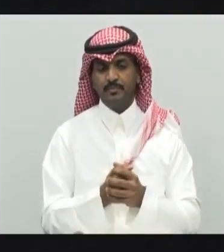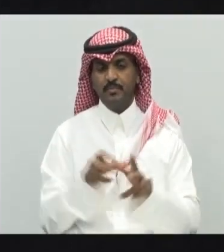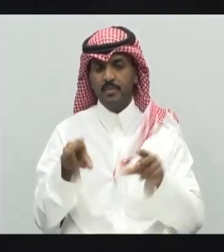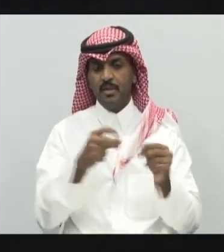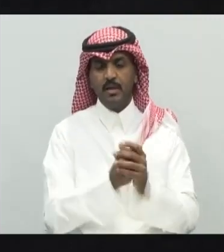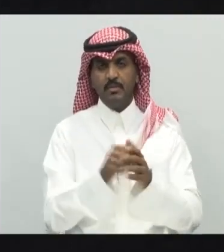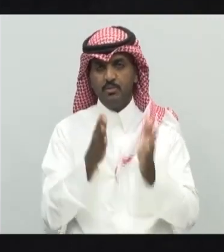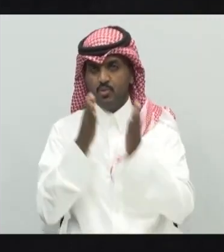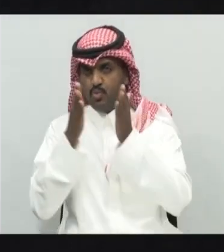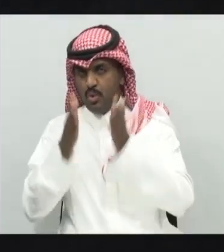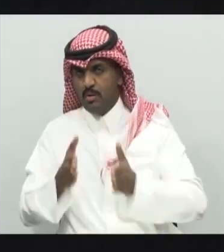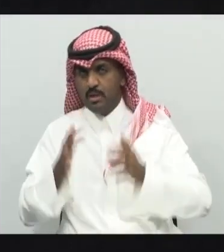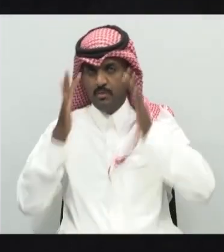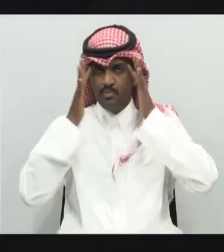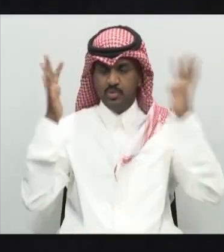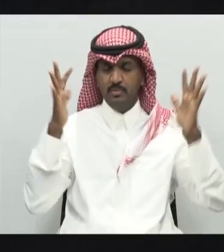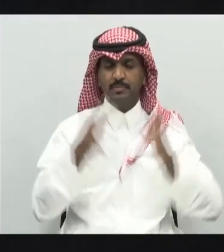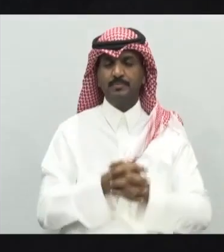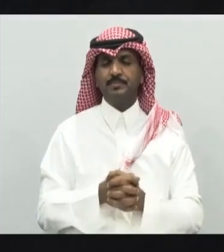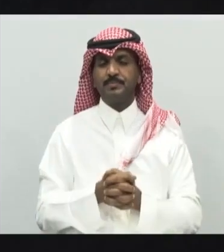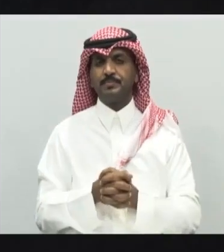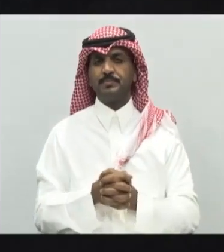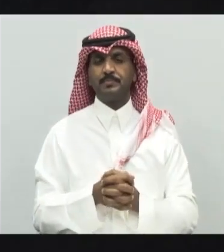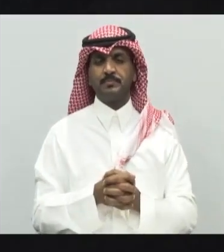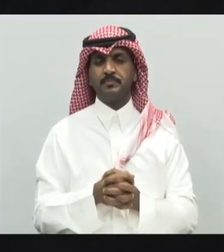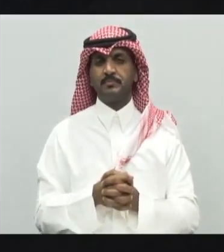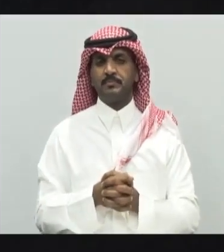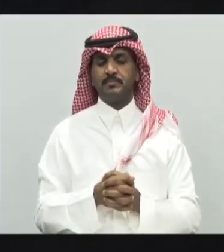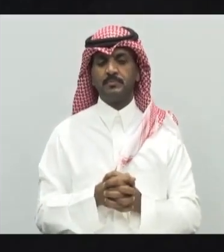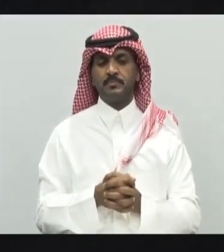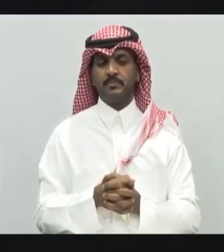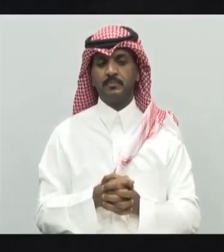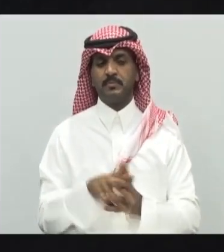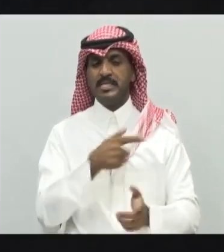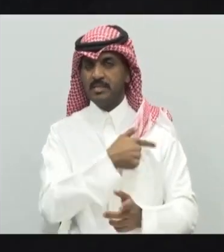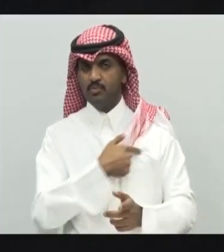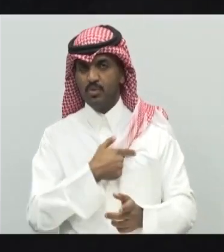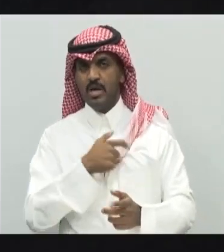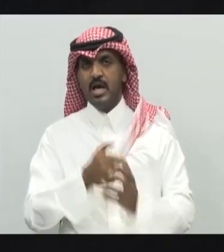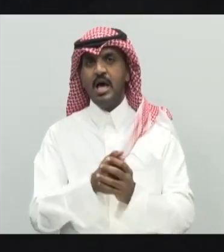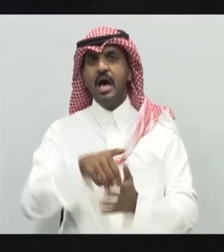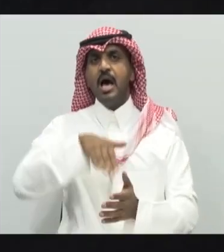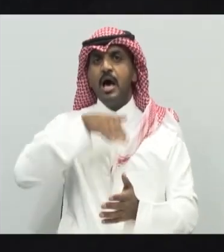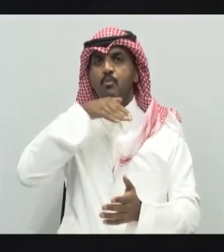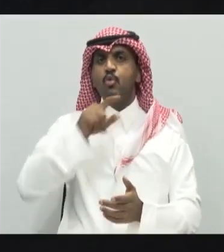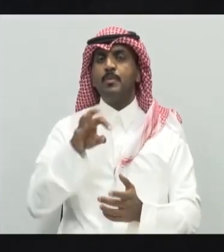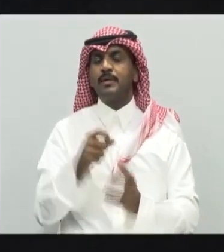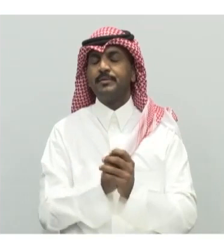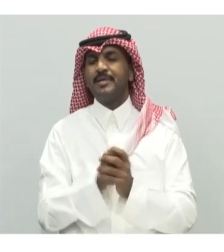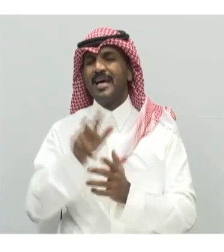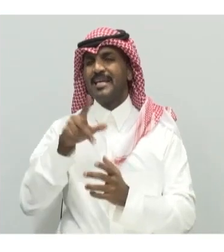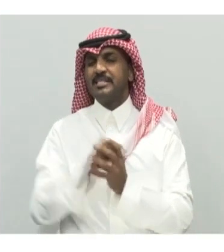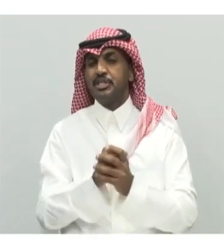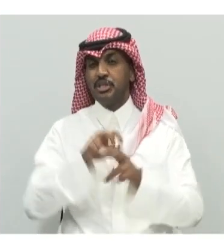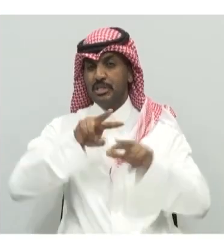العلماء المسلمين الذين نبغوا في مجال الطب احسنتم ابو بكر الرازي الذي اكتشف